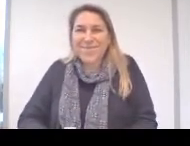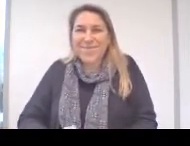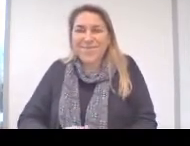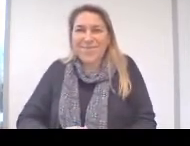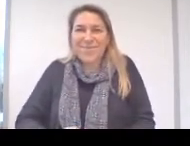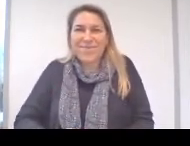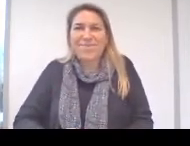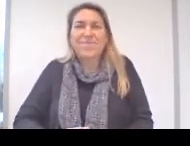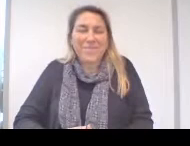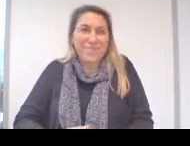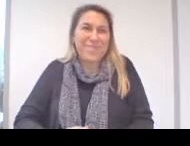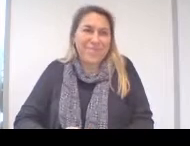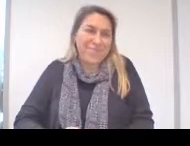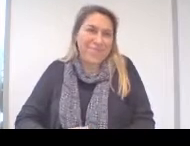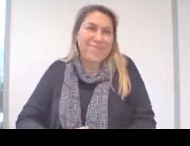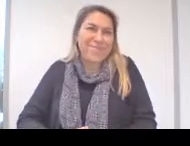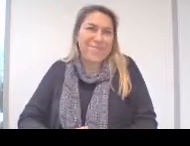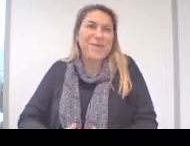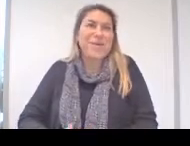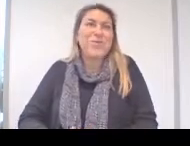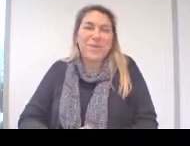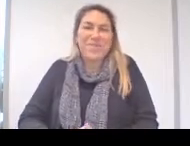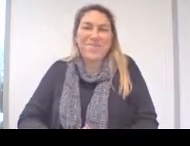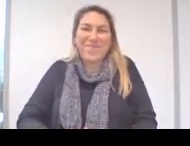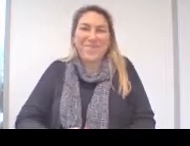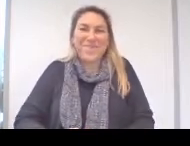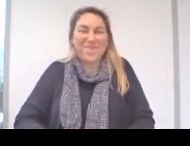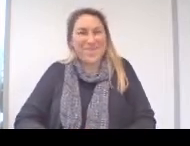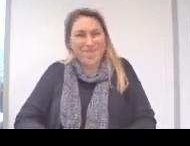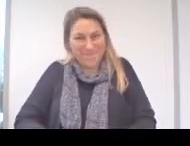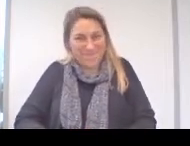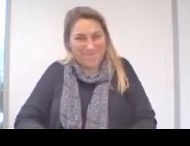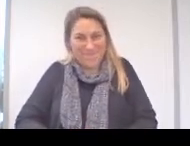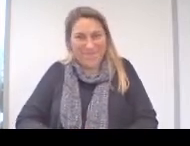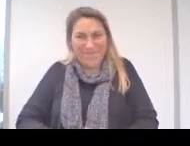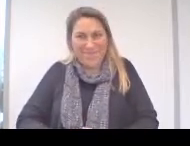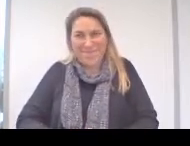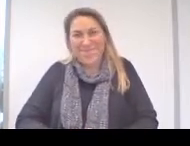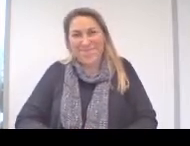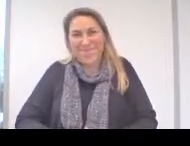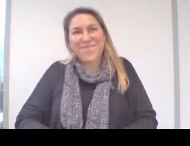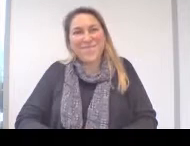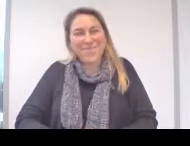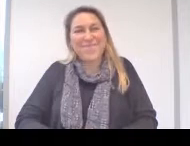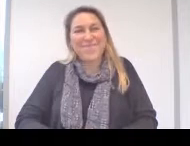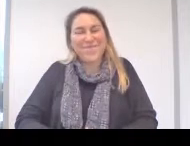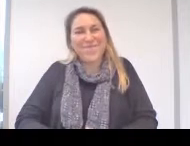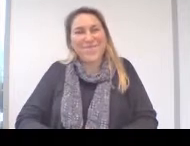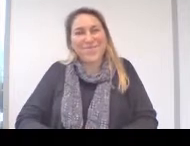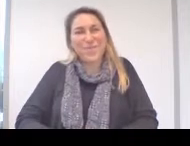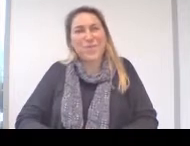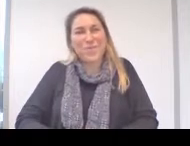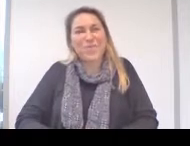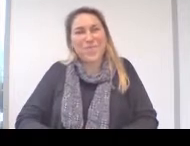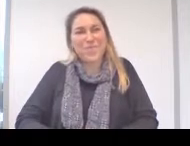qui nous dit que... Il demande comment rassurer et accompagner les personnes. Je pense qu'effectivement, la situation actuelle n'est pas